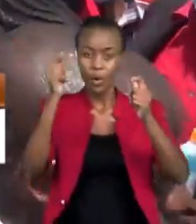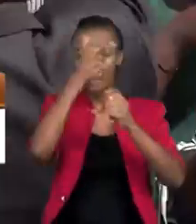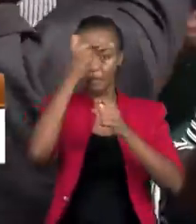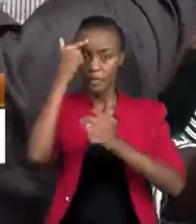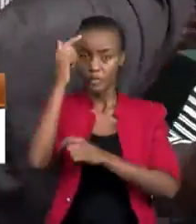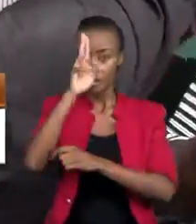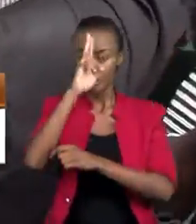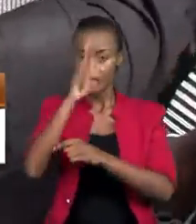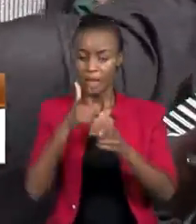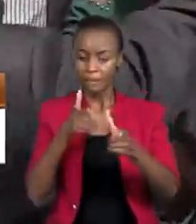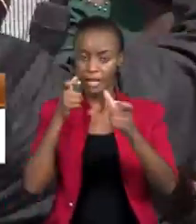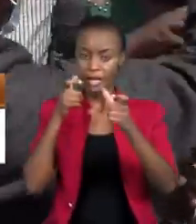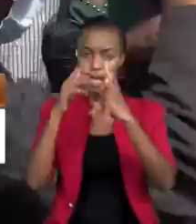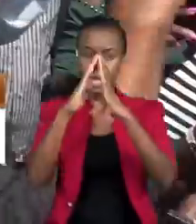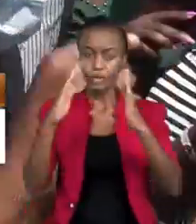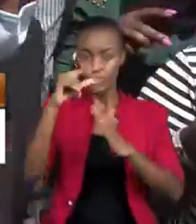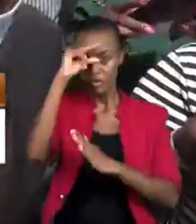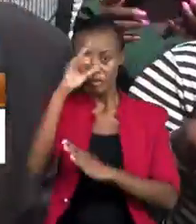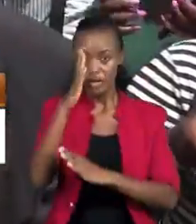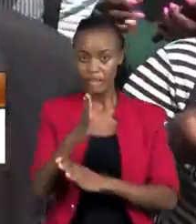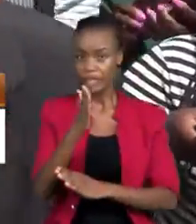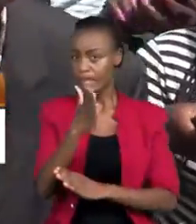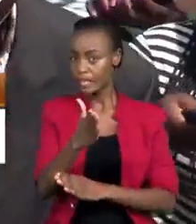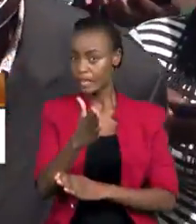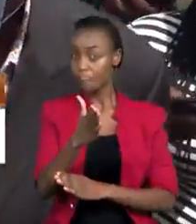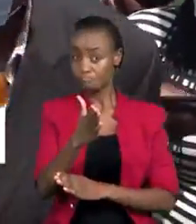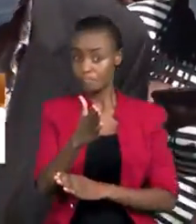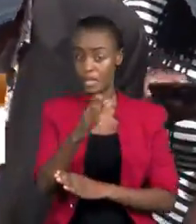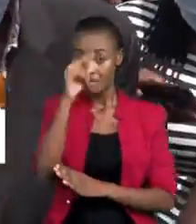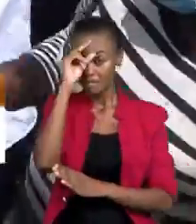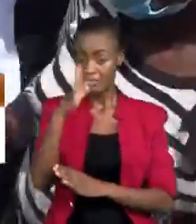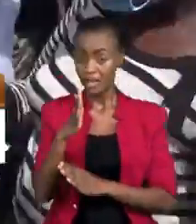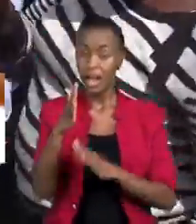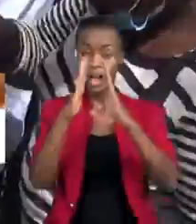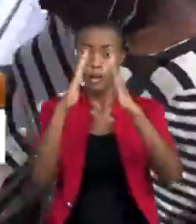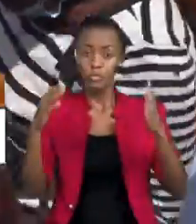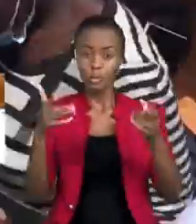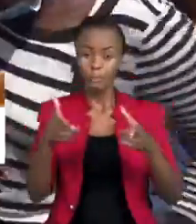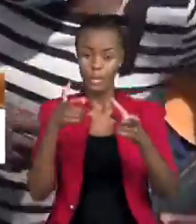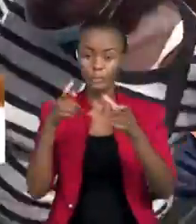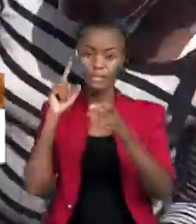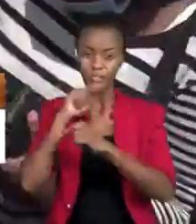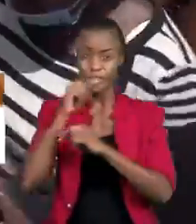kushambulia nyumba ya gavana wa kaunti hiyo James Ongwae katika kile kinachoonekana kuhusishwa